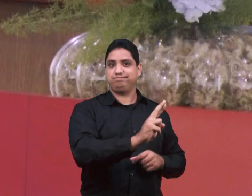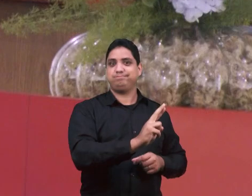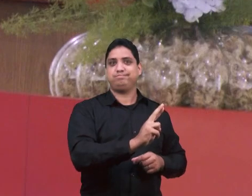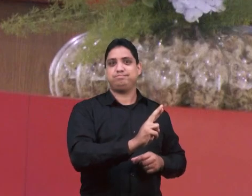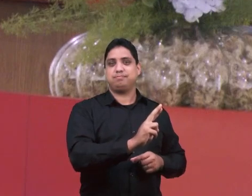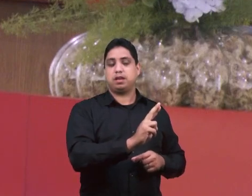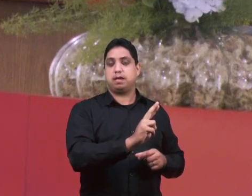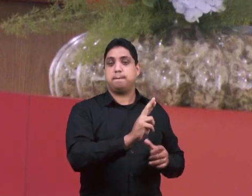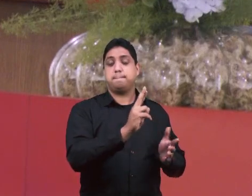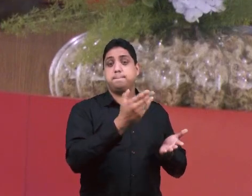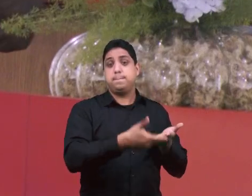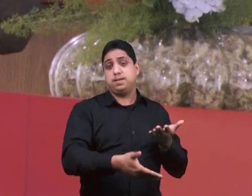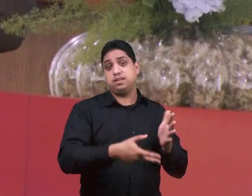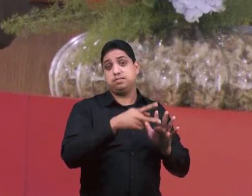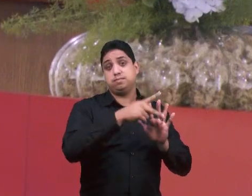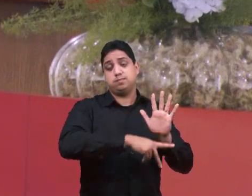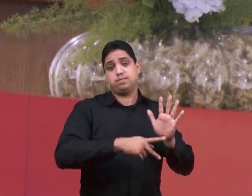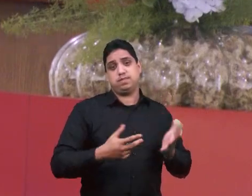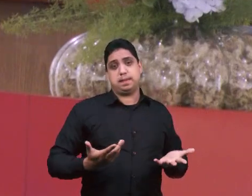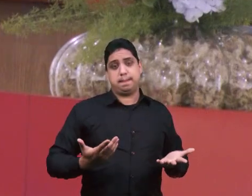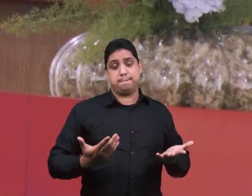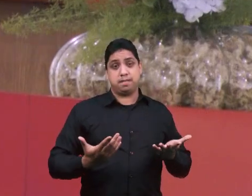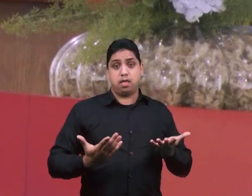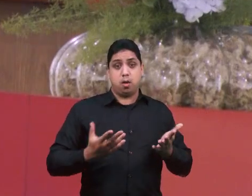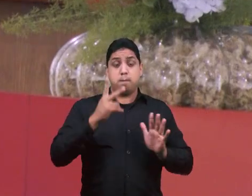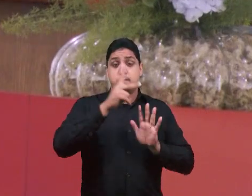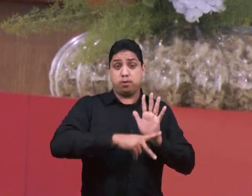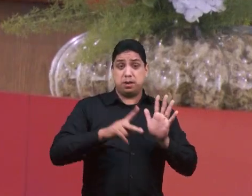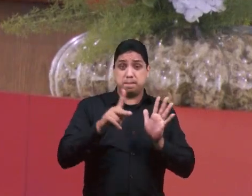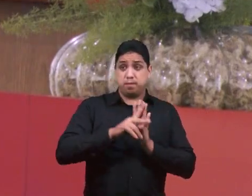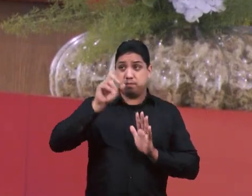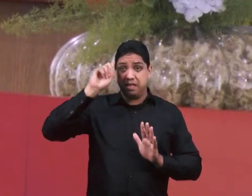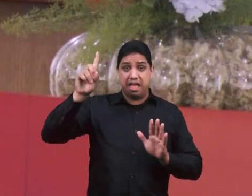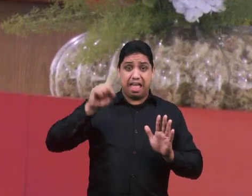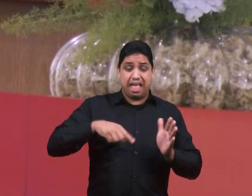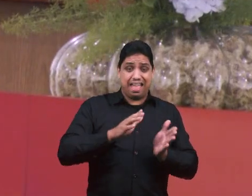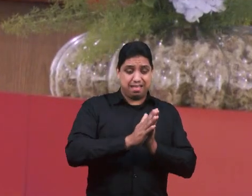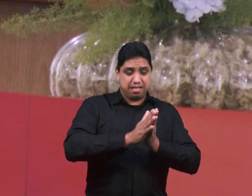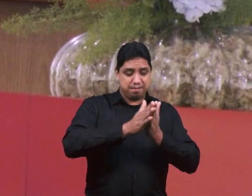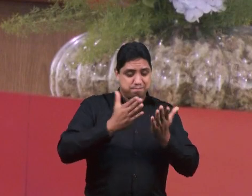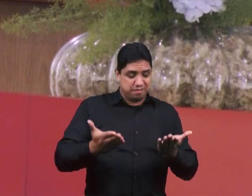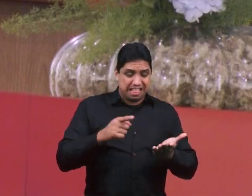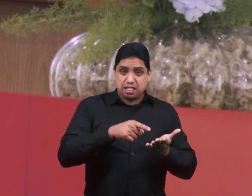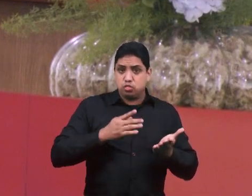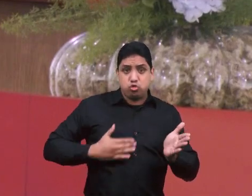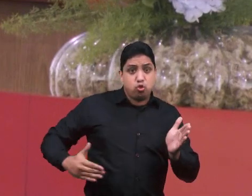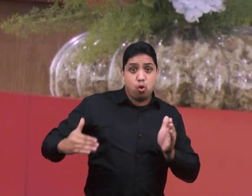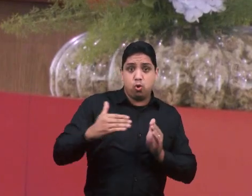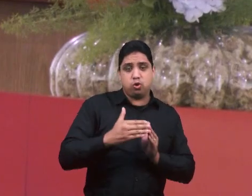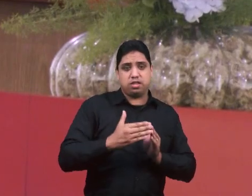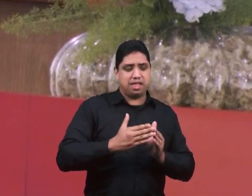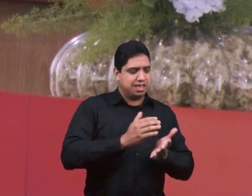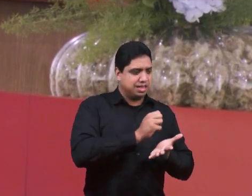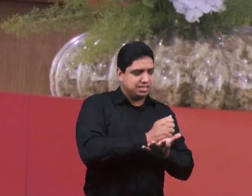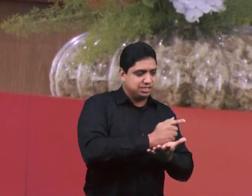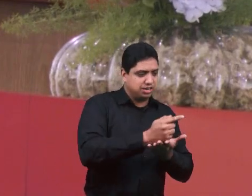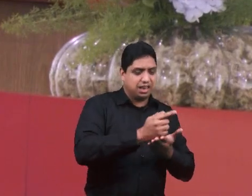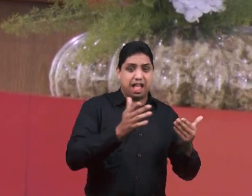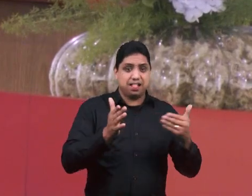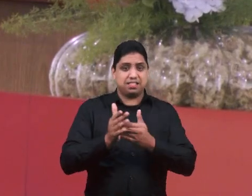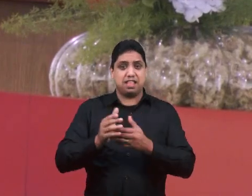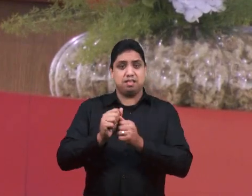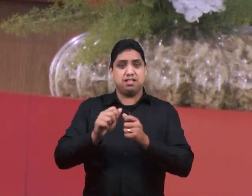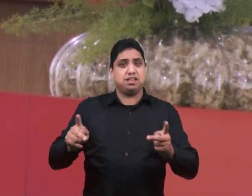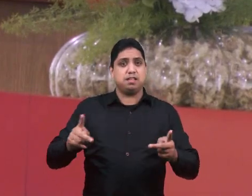le projet. Le projet, c'est global, c'est toute la Bible, toute la parole, il n'y a pas d'exception. Pourquoi? Parce que ce qui est à l'intérieur